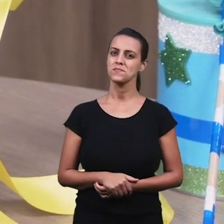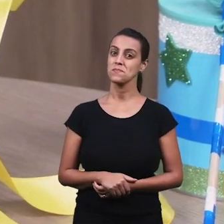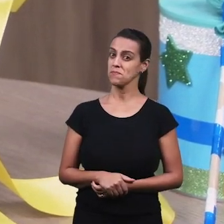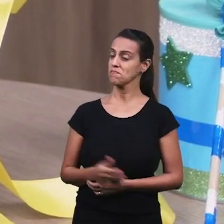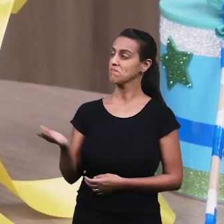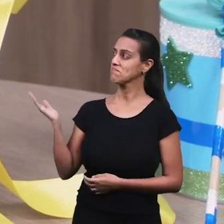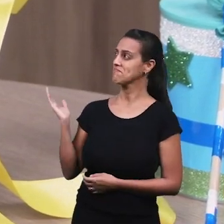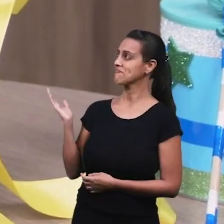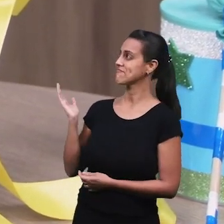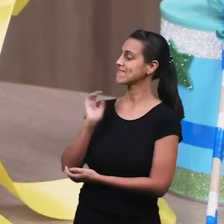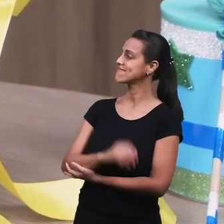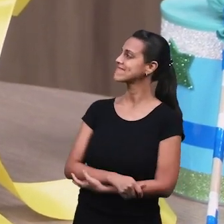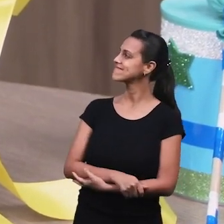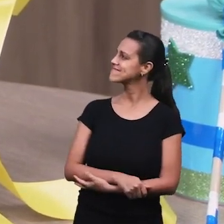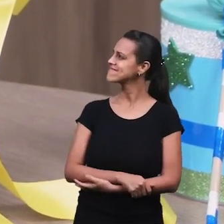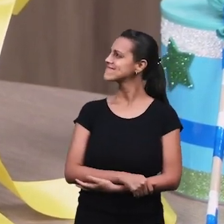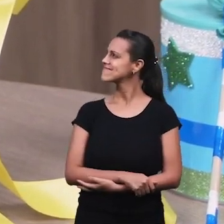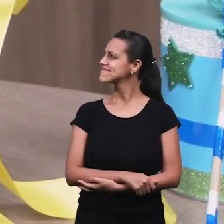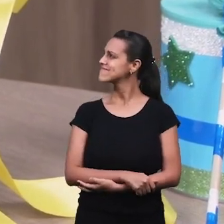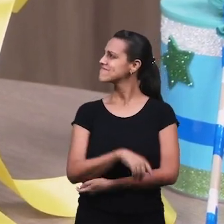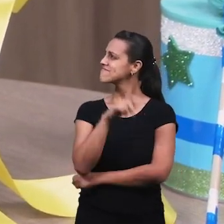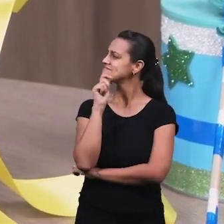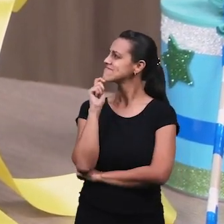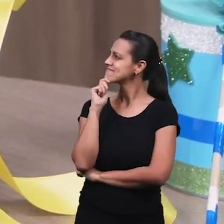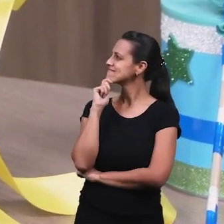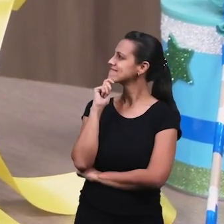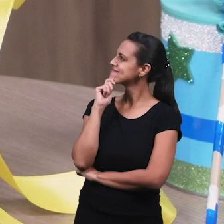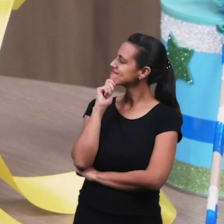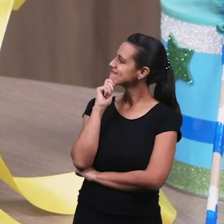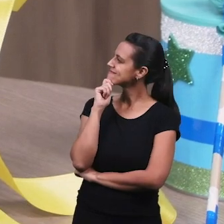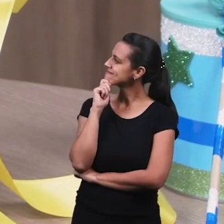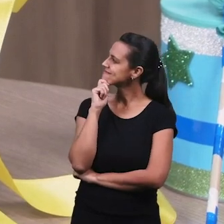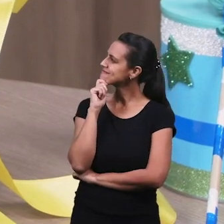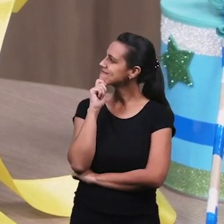adhésive, un ruban adhésif.